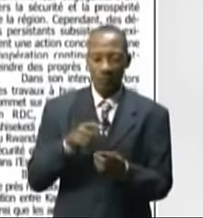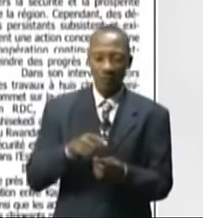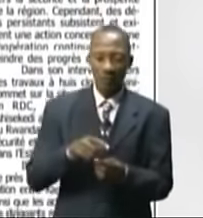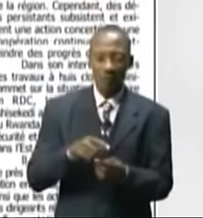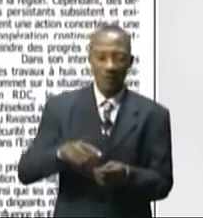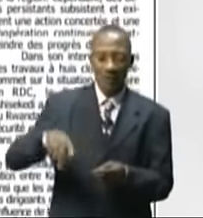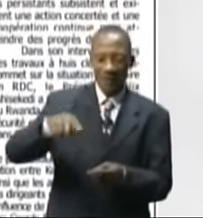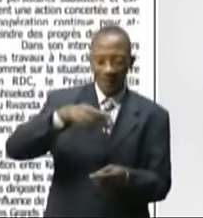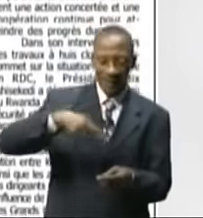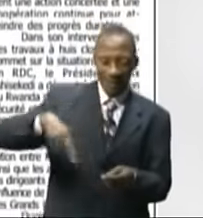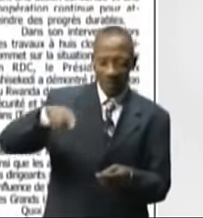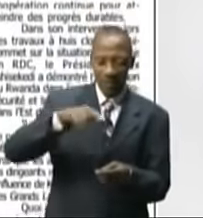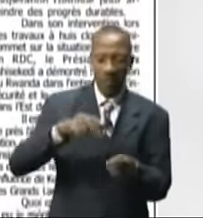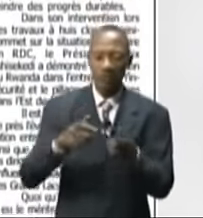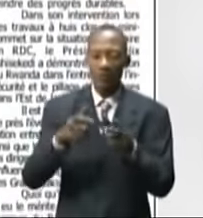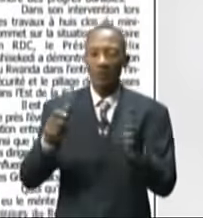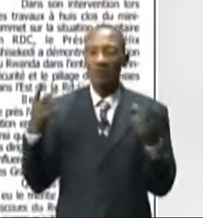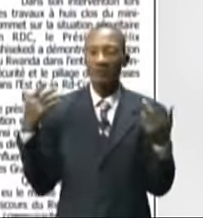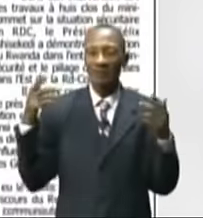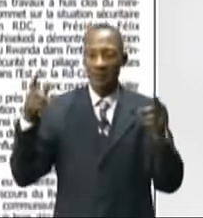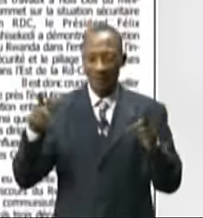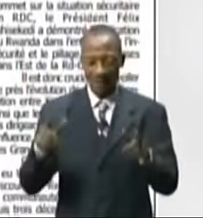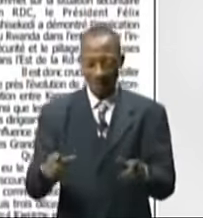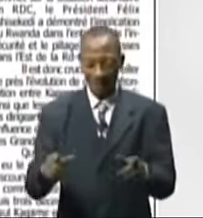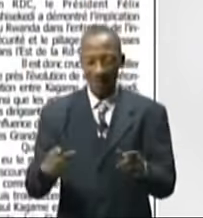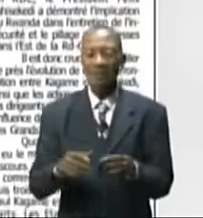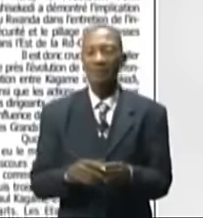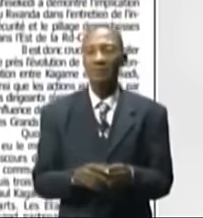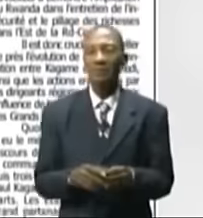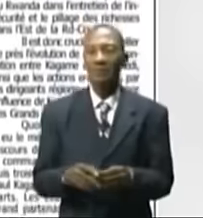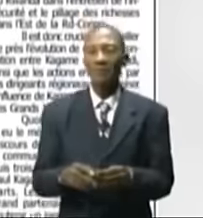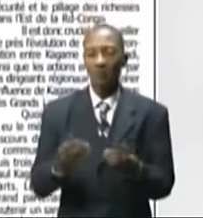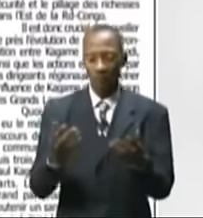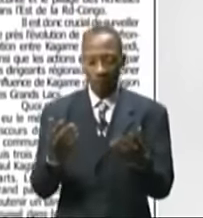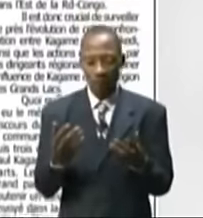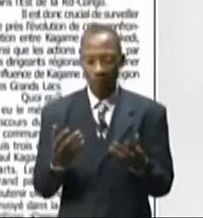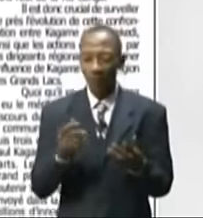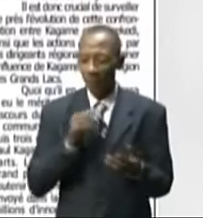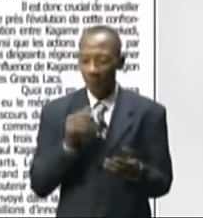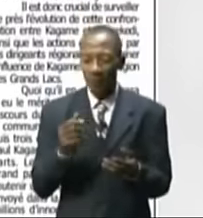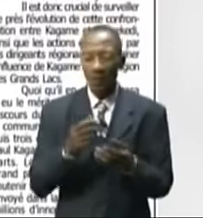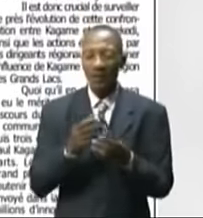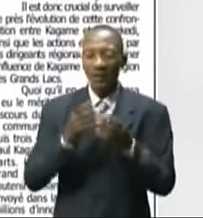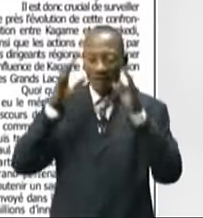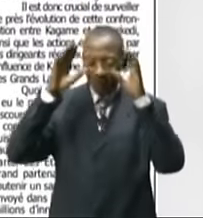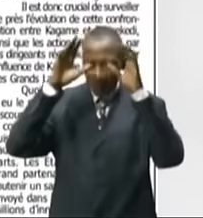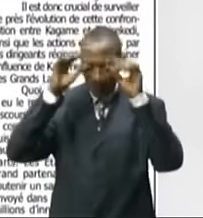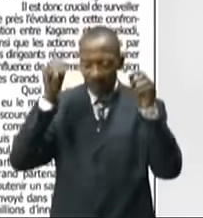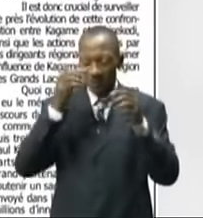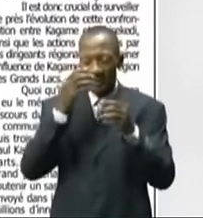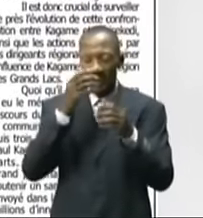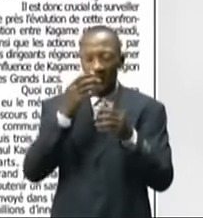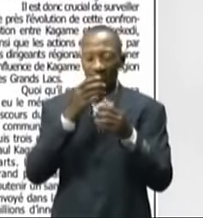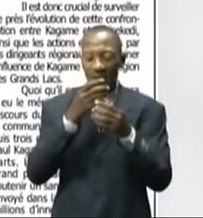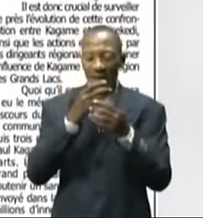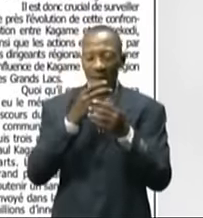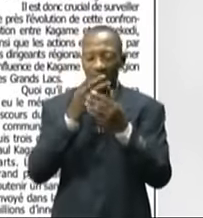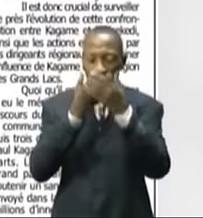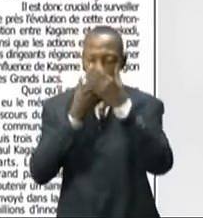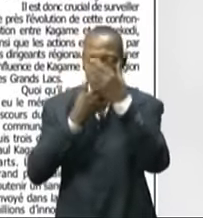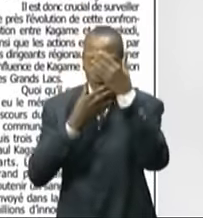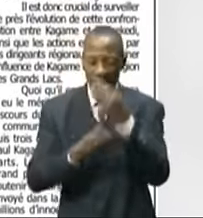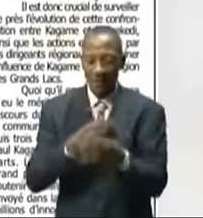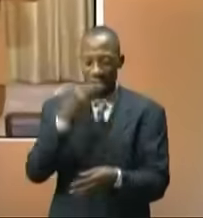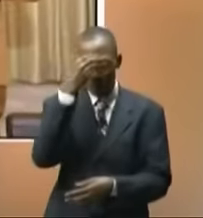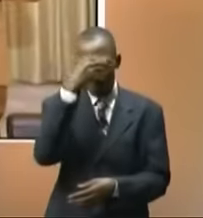pour contrer l'influence nuisible de Paul Kagame en marge du 37e sommet de l'Union africaine à Addis Abeba